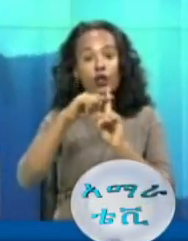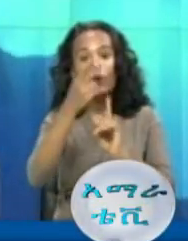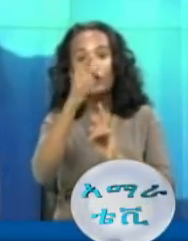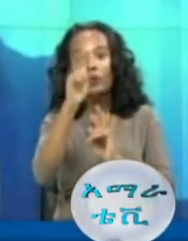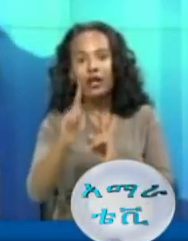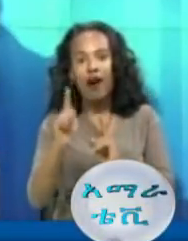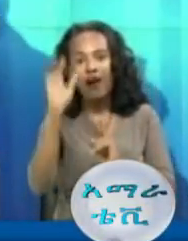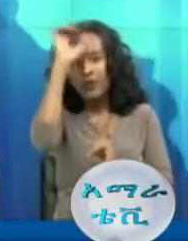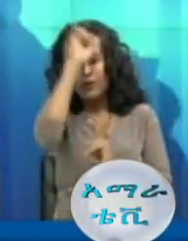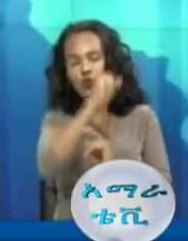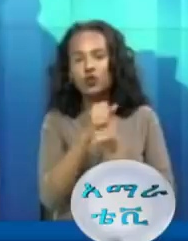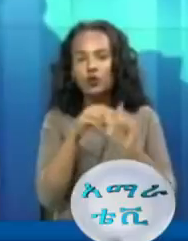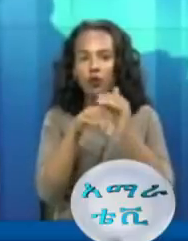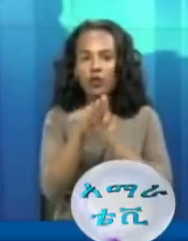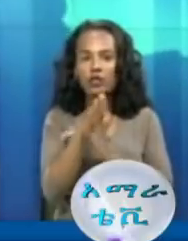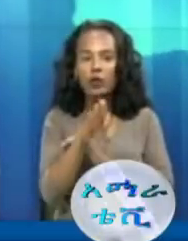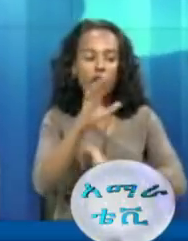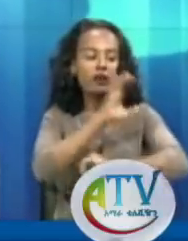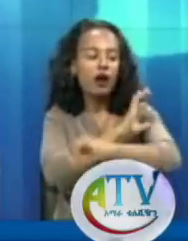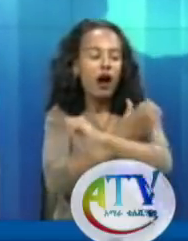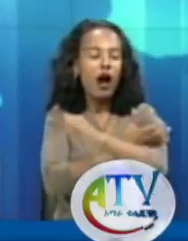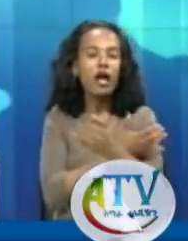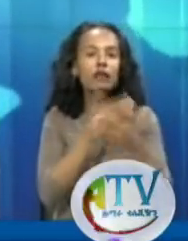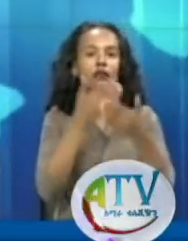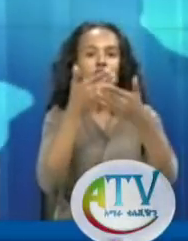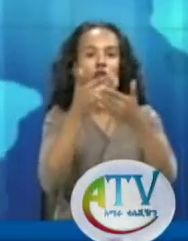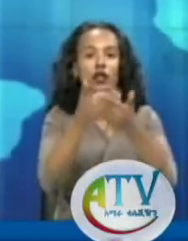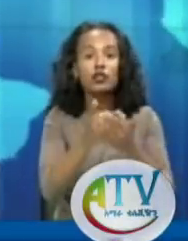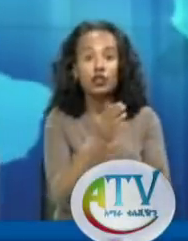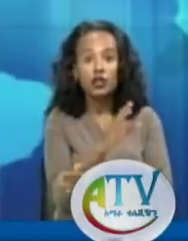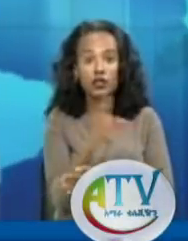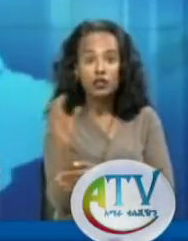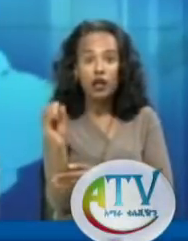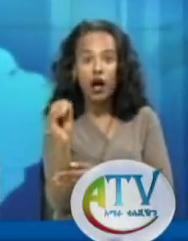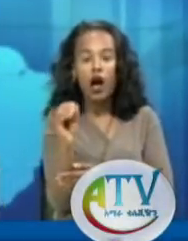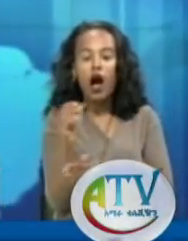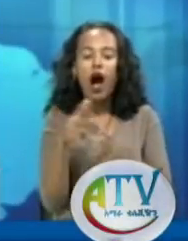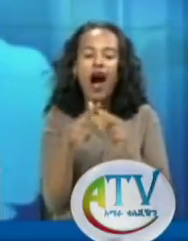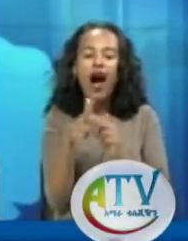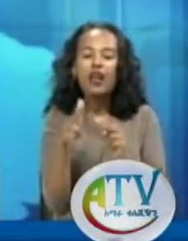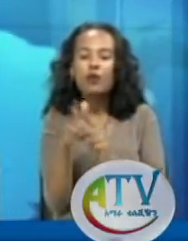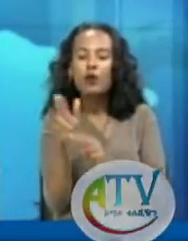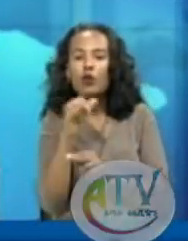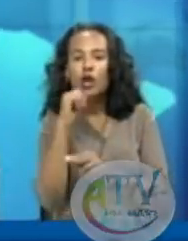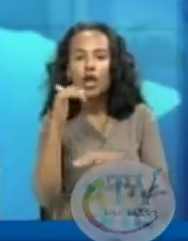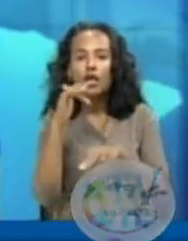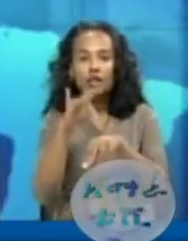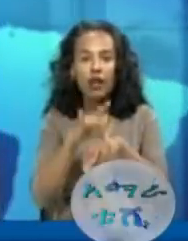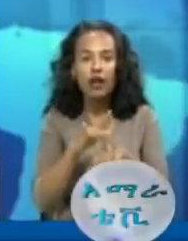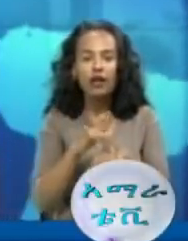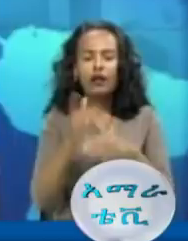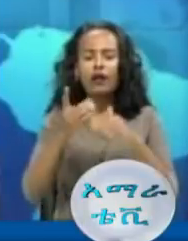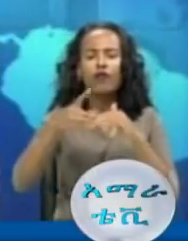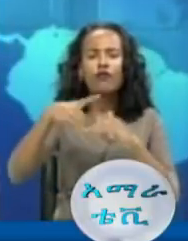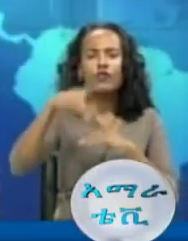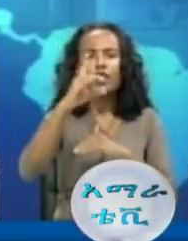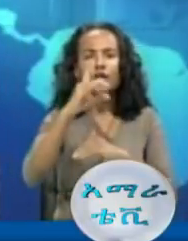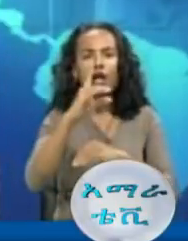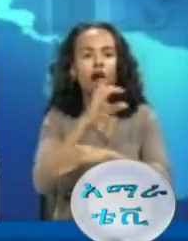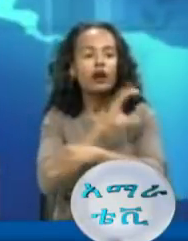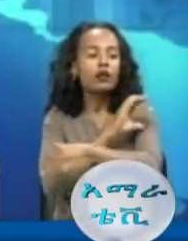ውስጥ በማስገባት ኃይል ተደራሽነትና አለመቆራረጥ ላይ ከፍተኛ